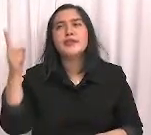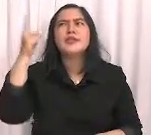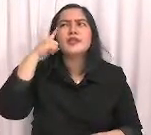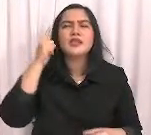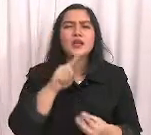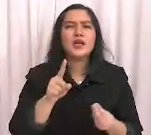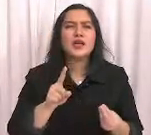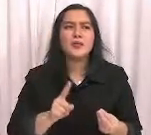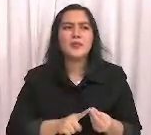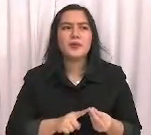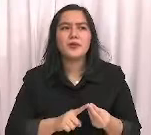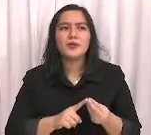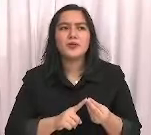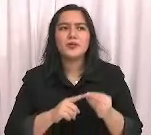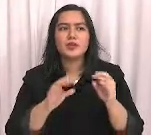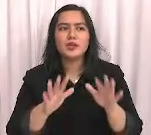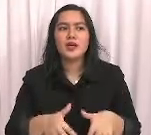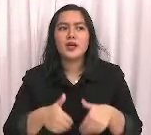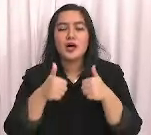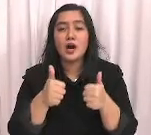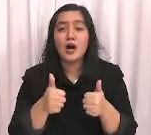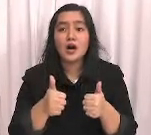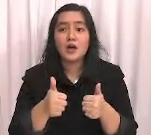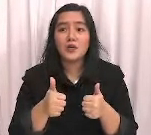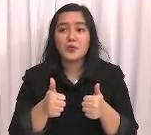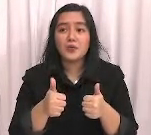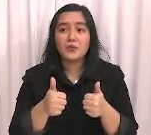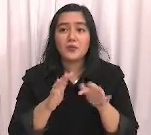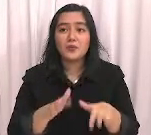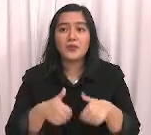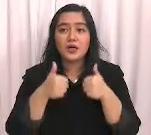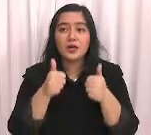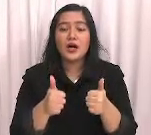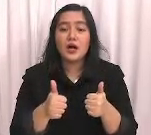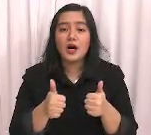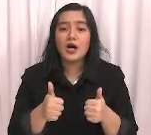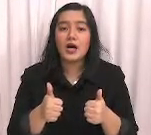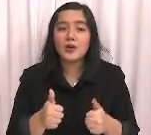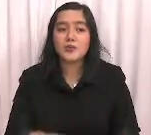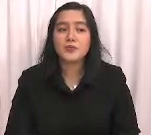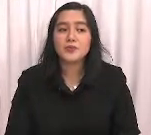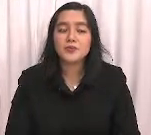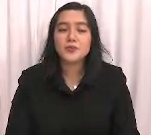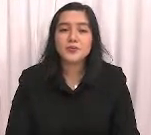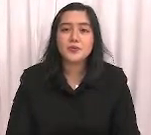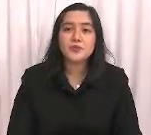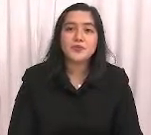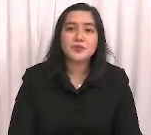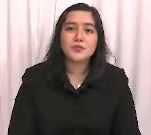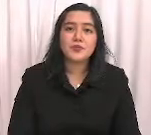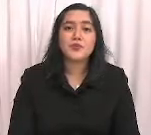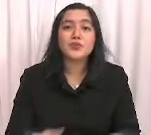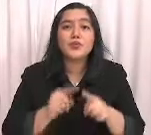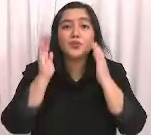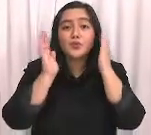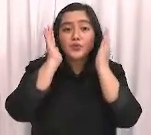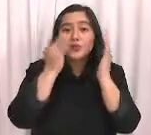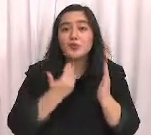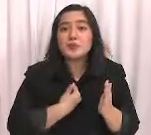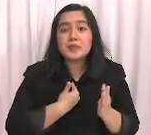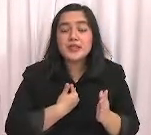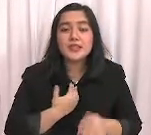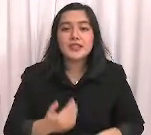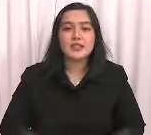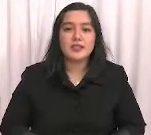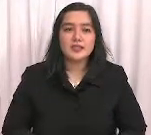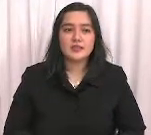ko. Matutulog siya ng una. Opo. Pag habang wala ako, nagtutulog na siya. Nagpapahinga na siya. Yeah. Pagdating ko, pagbukas niya ng gate, gising na